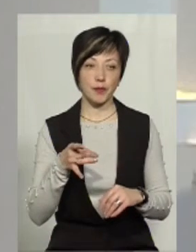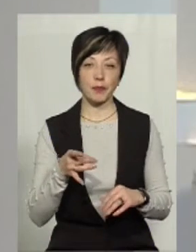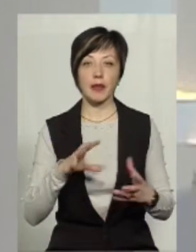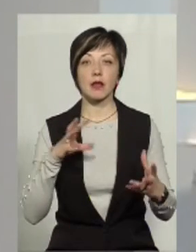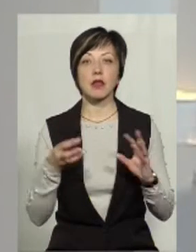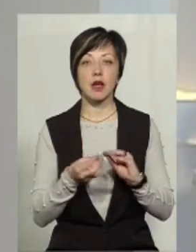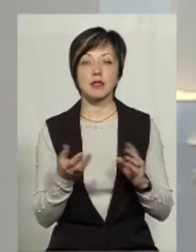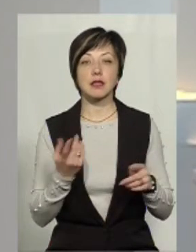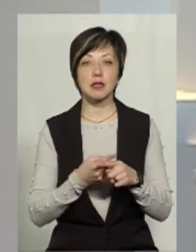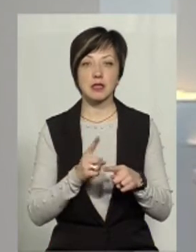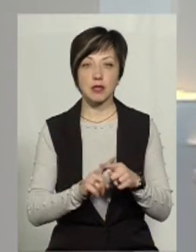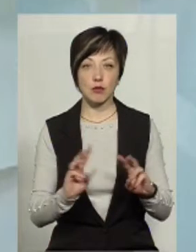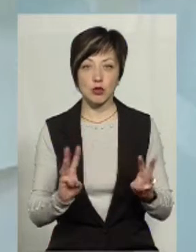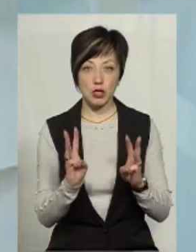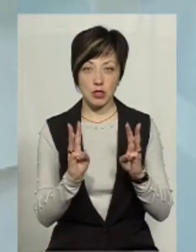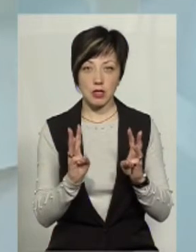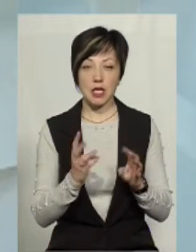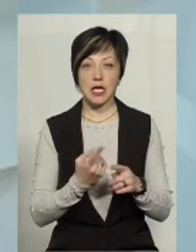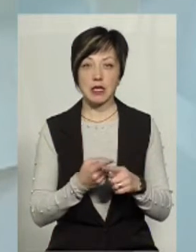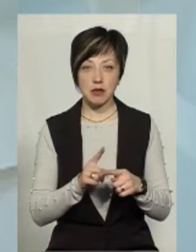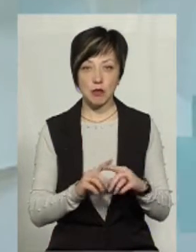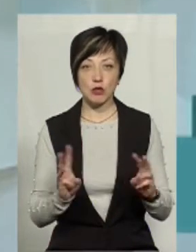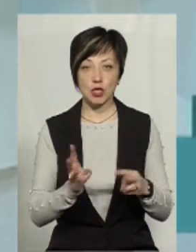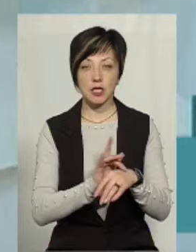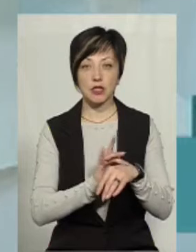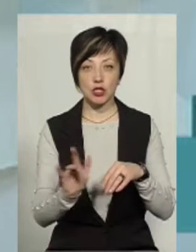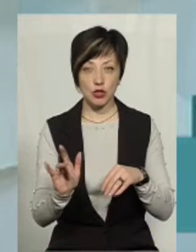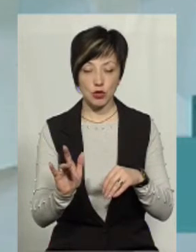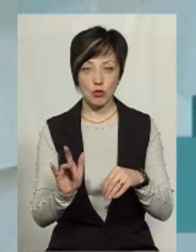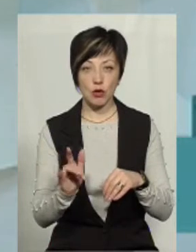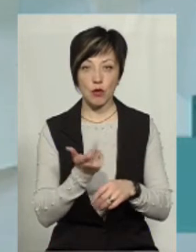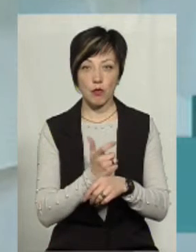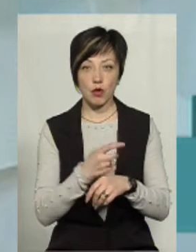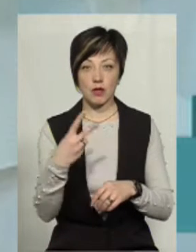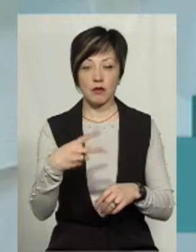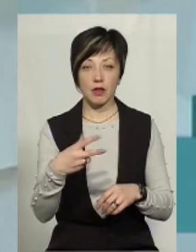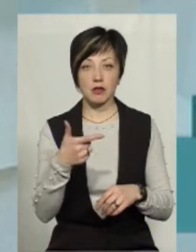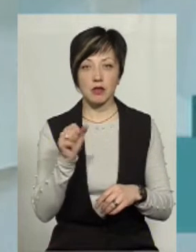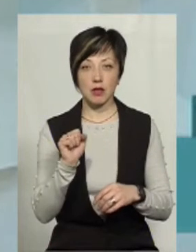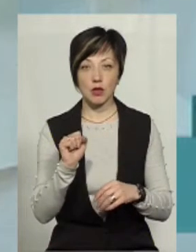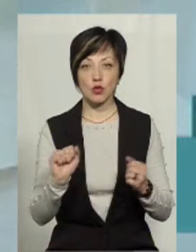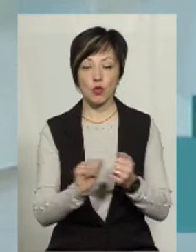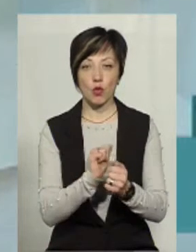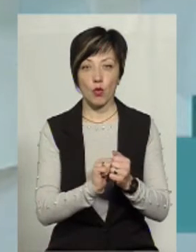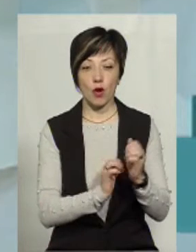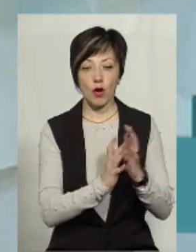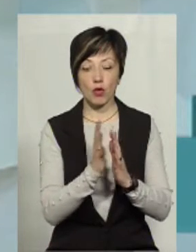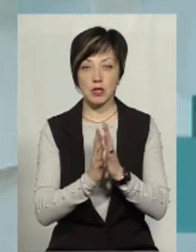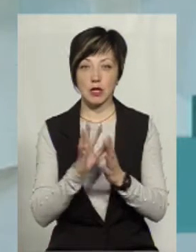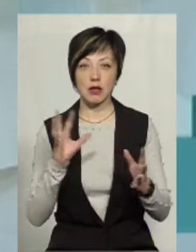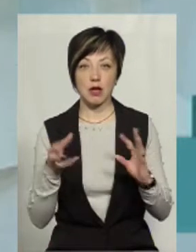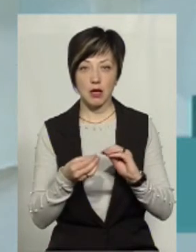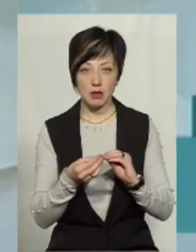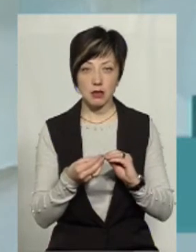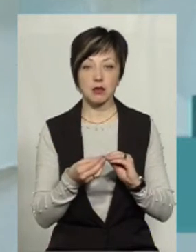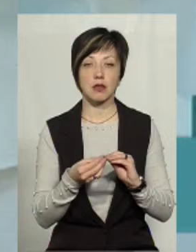які наслідки цих пожеж? Даними пожежами знищено понад 20 гектар сухої рослинності. Ну, наслідки,